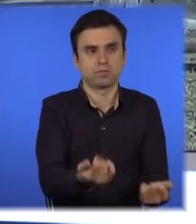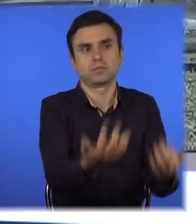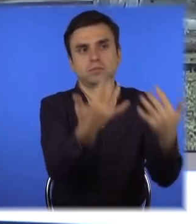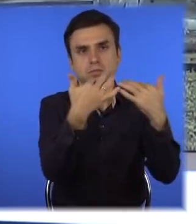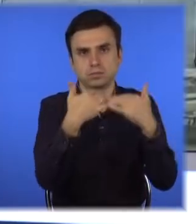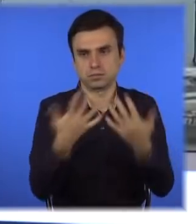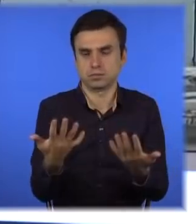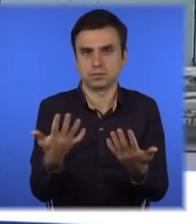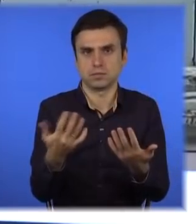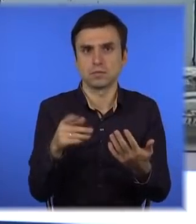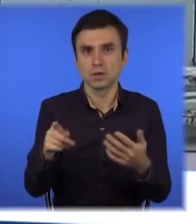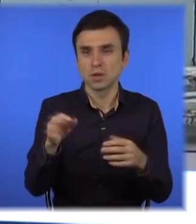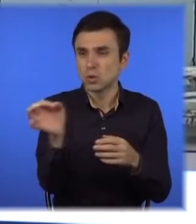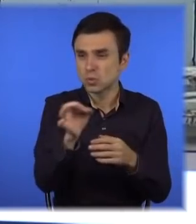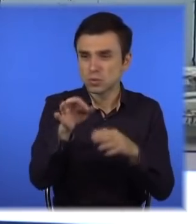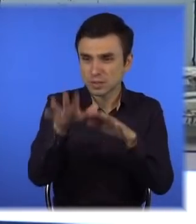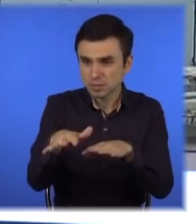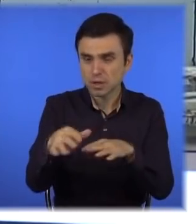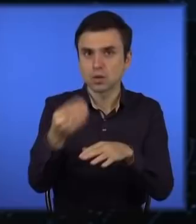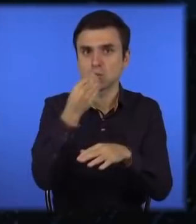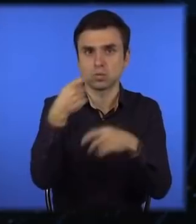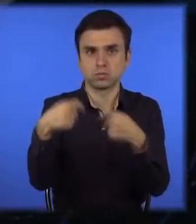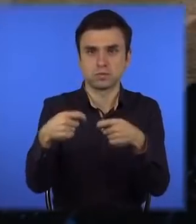підприємців, дізнавалась Ганна Штонда.